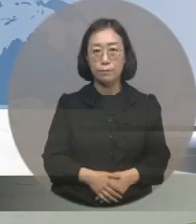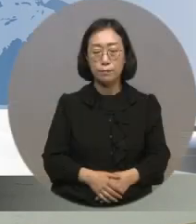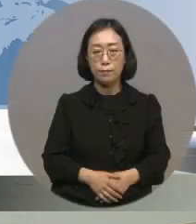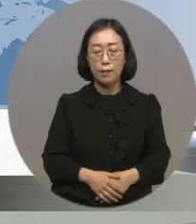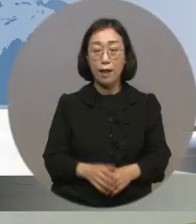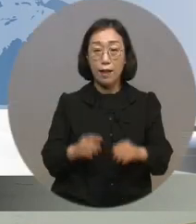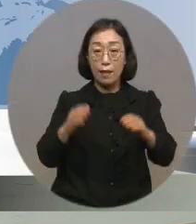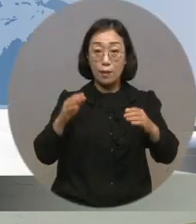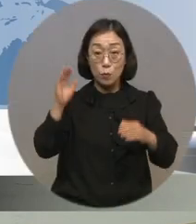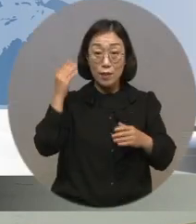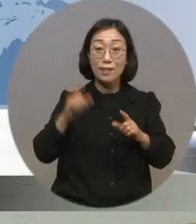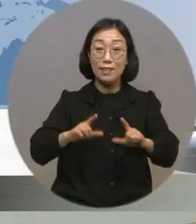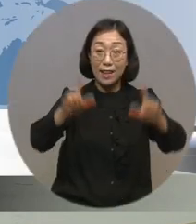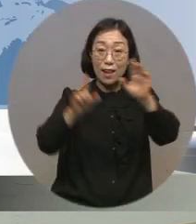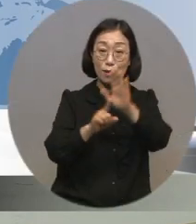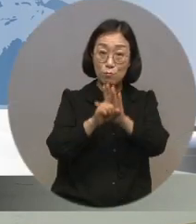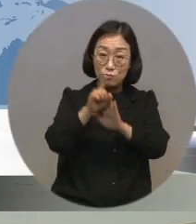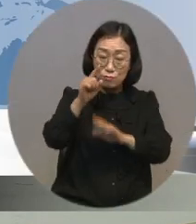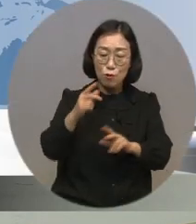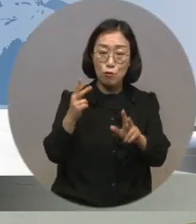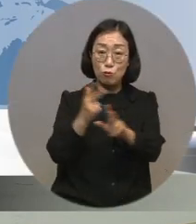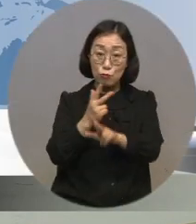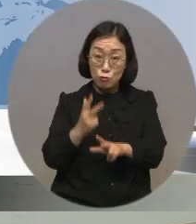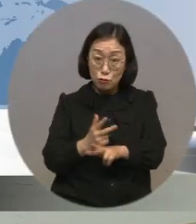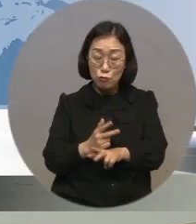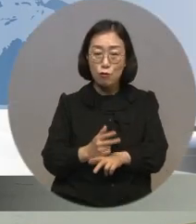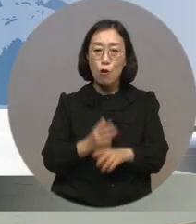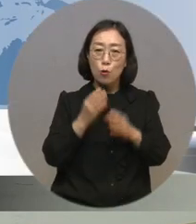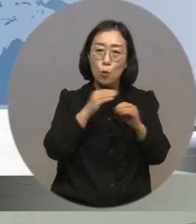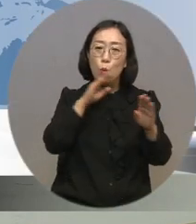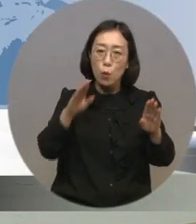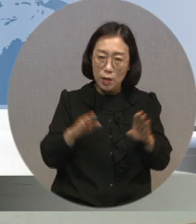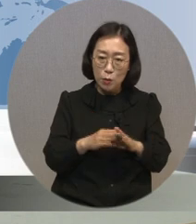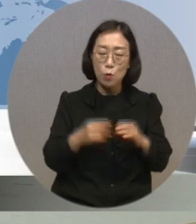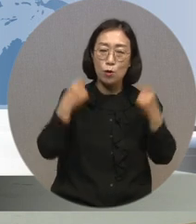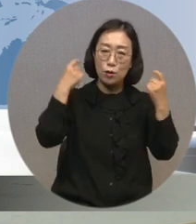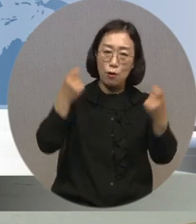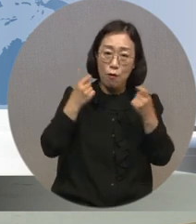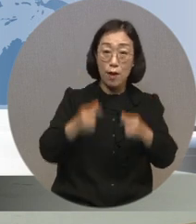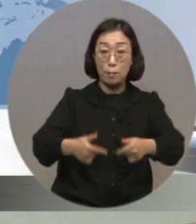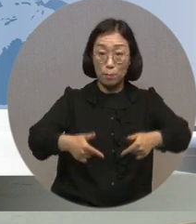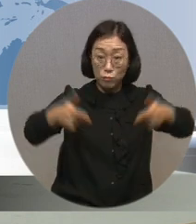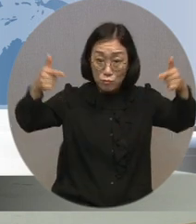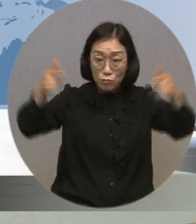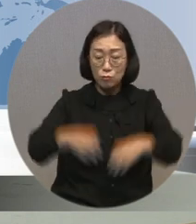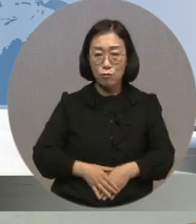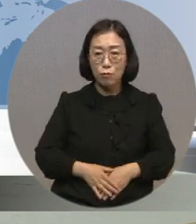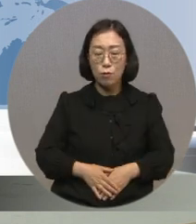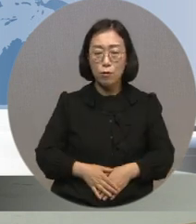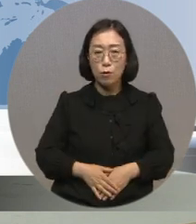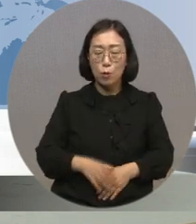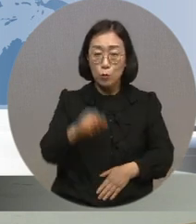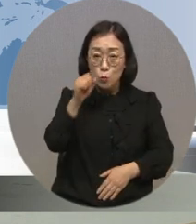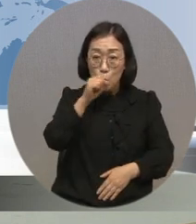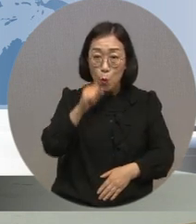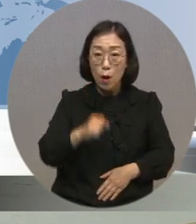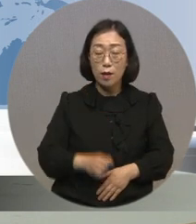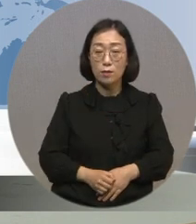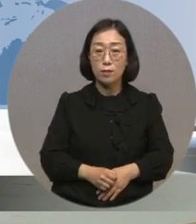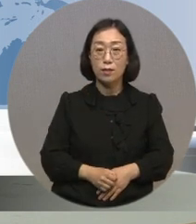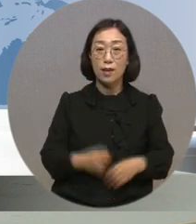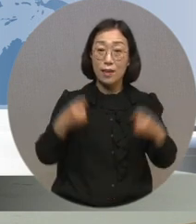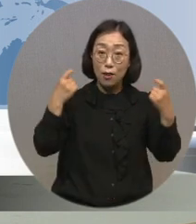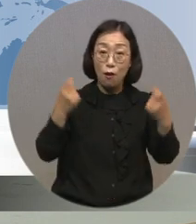부쩍 따뜻해진 날씨에 주말마다 나들이 떠나는 분들 많으시죠? 요즘 더욱더 인기를 끌고 있는 유명